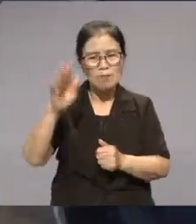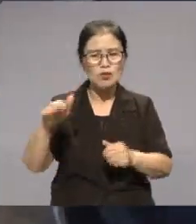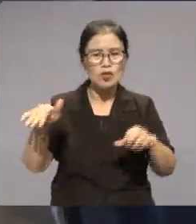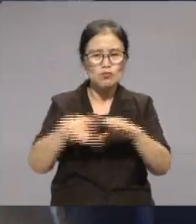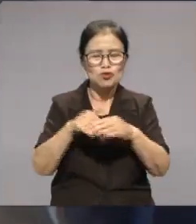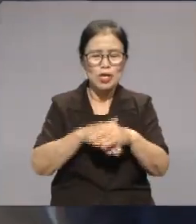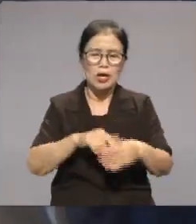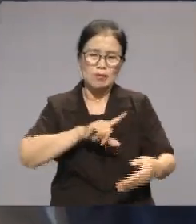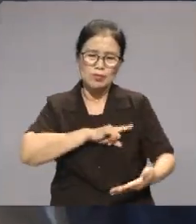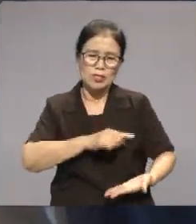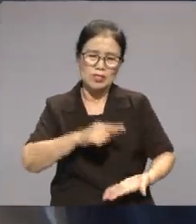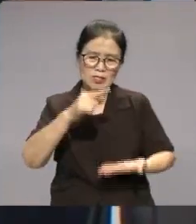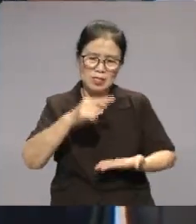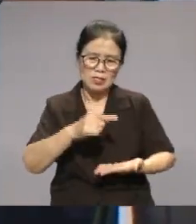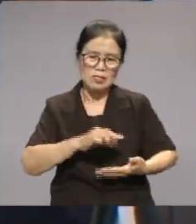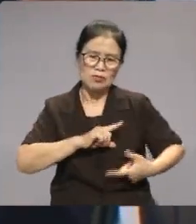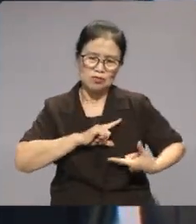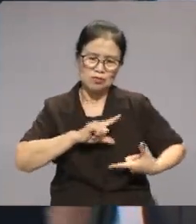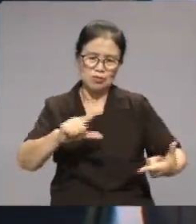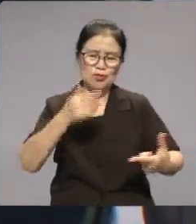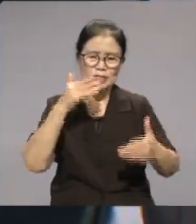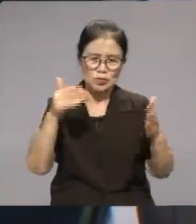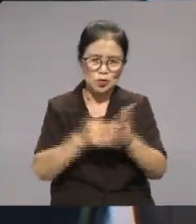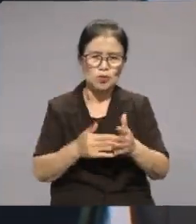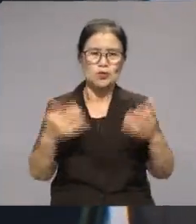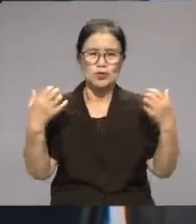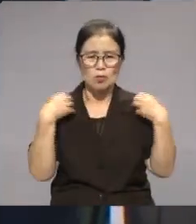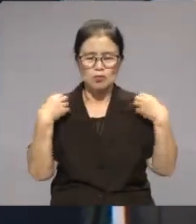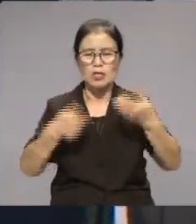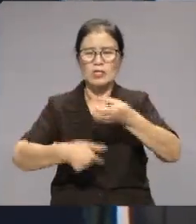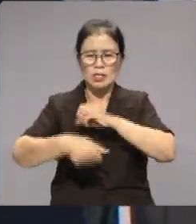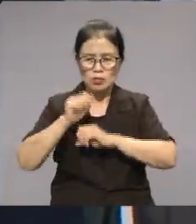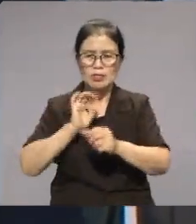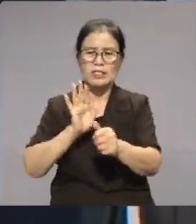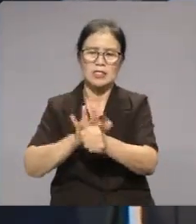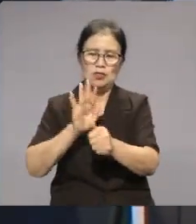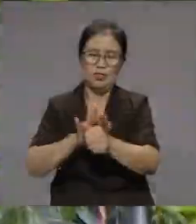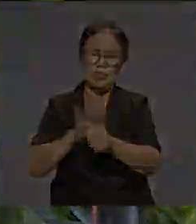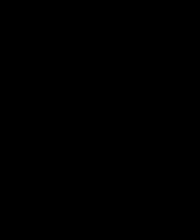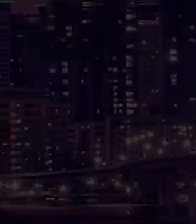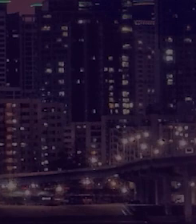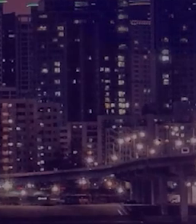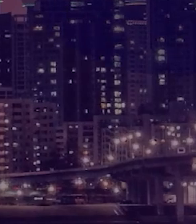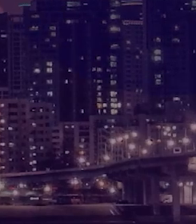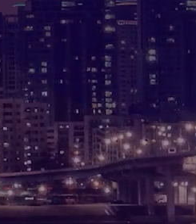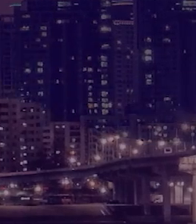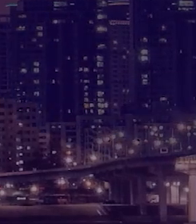브랜드 가치를 더욱 높일 수 있도록 정부가 적극 지원하겠다고 했습니다.